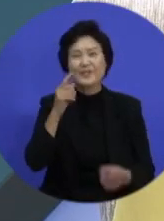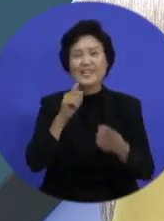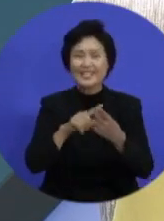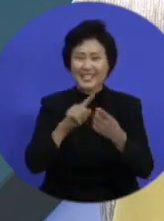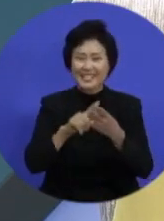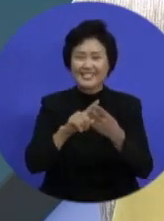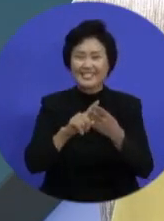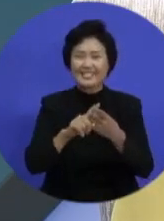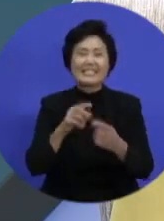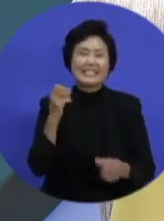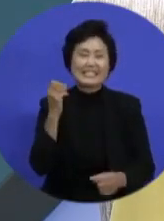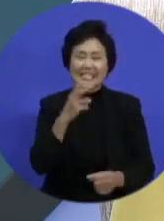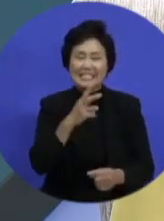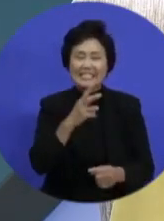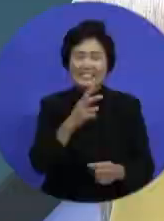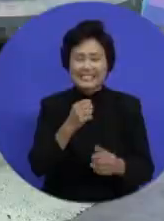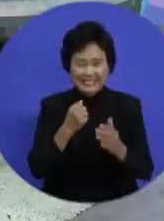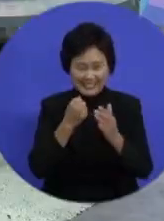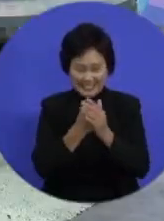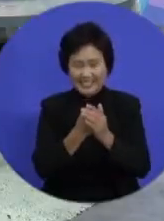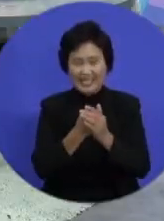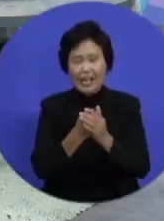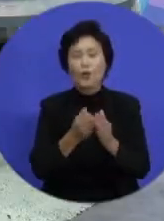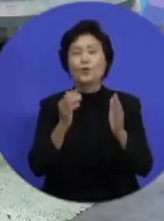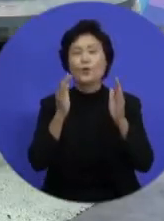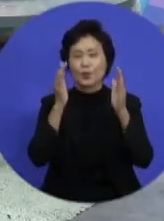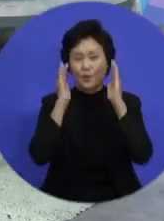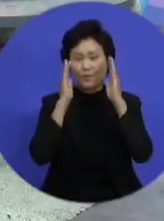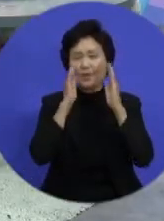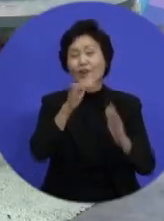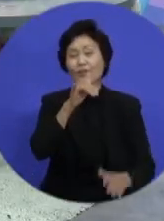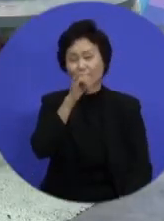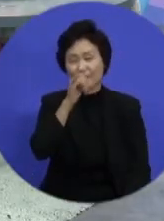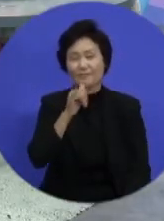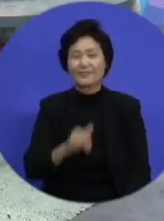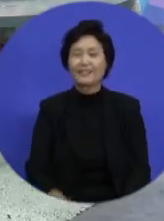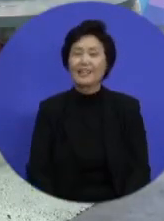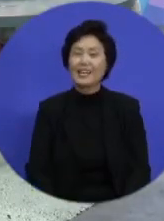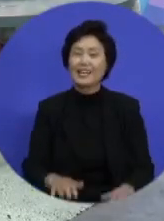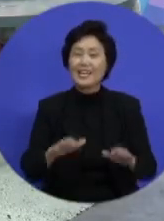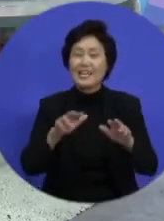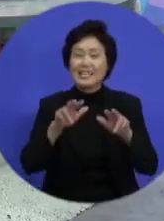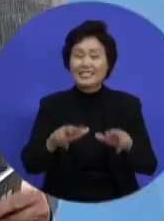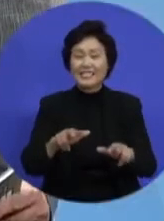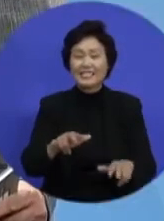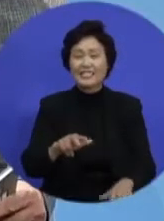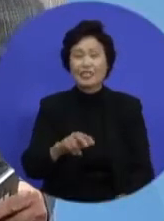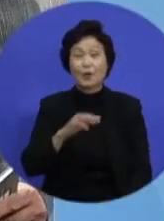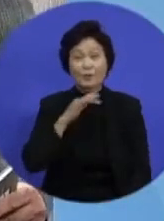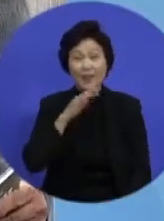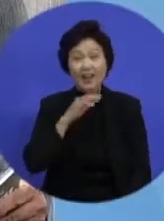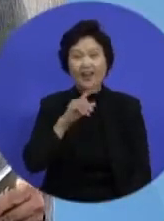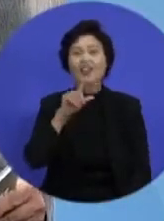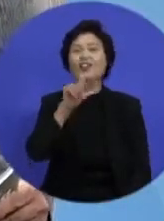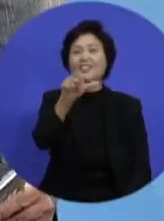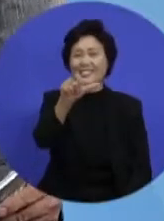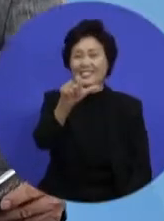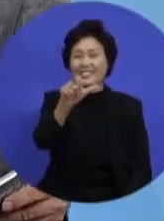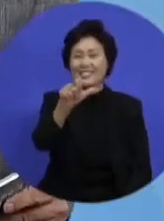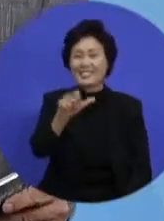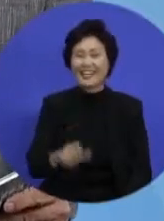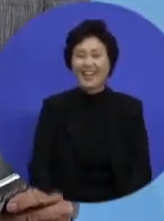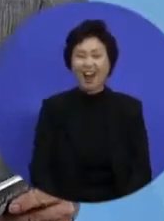공부를 열심히 하고 있습니다. 15살이야. 정말 15살. 아유, 네 집 아들 아들인지 정말